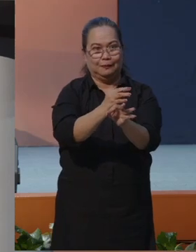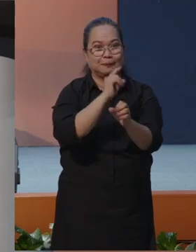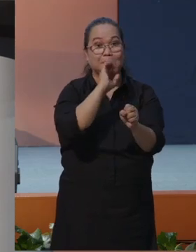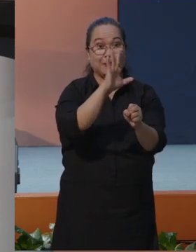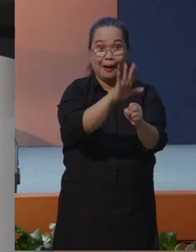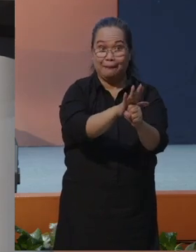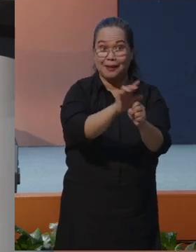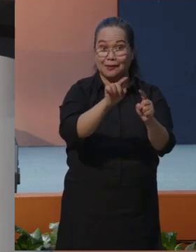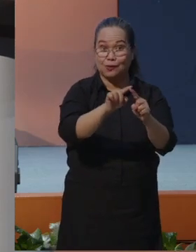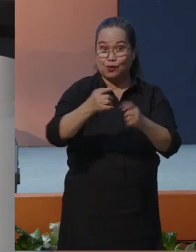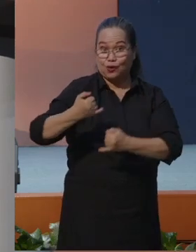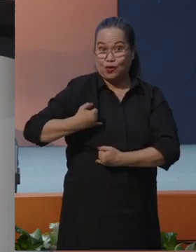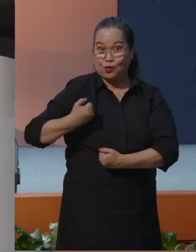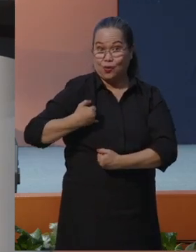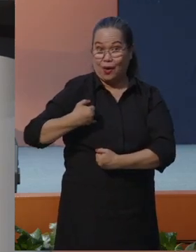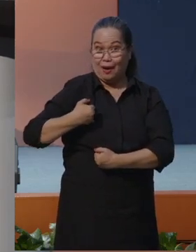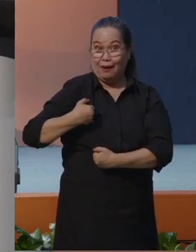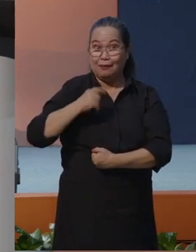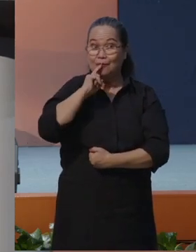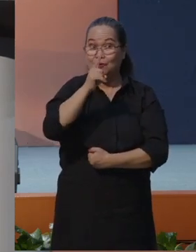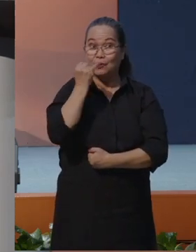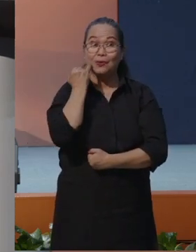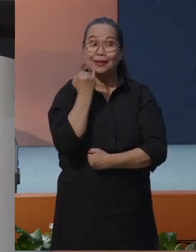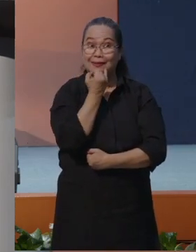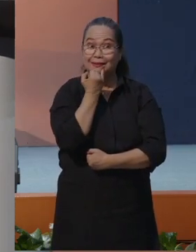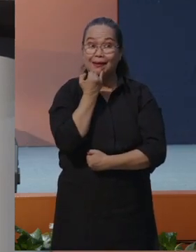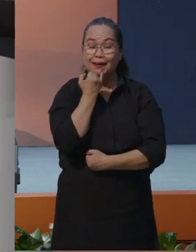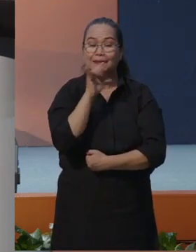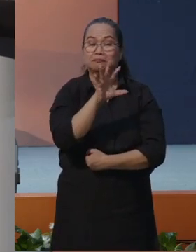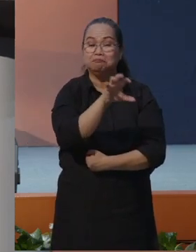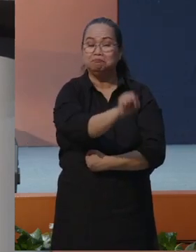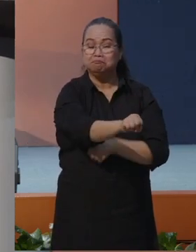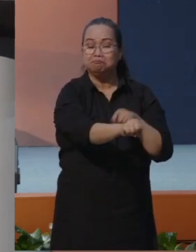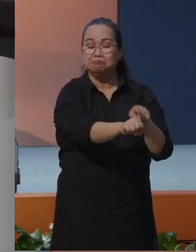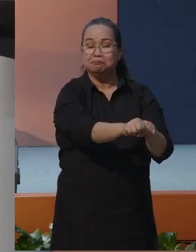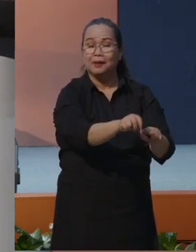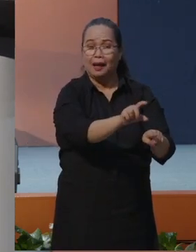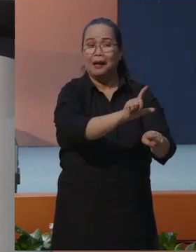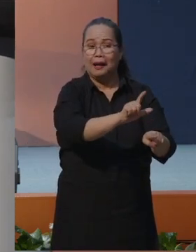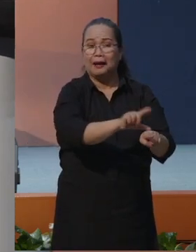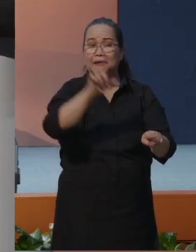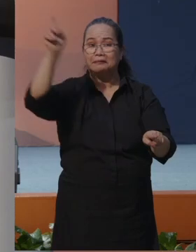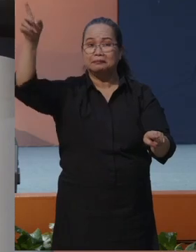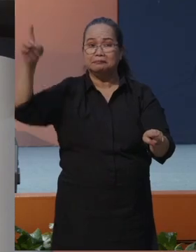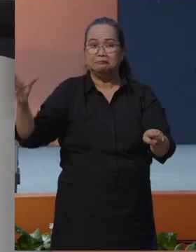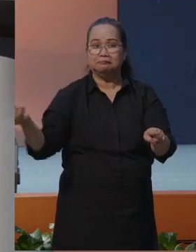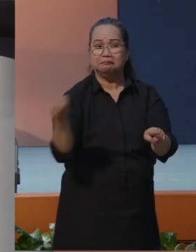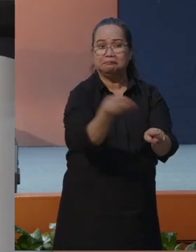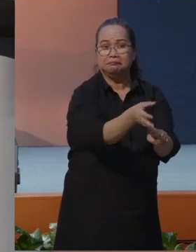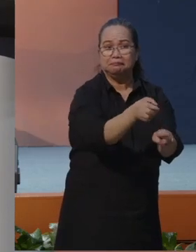kay Joshua at sa Israel. Ang sabi sa Deuteronomy